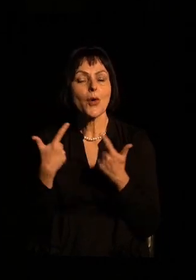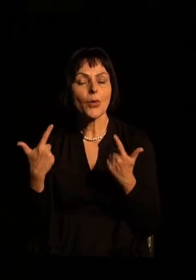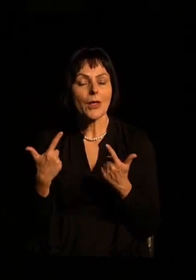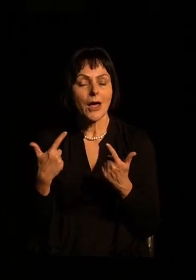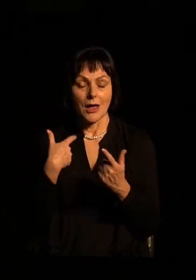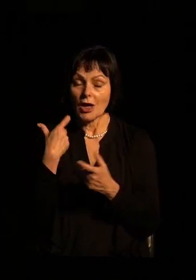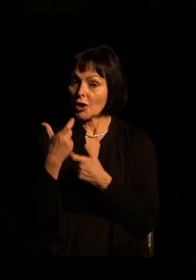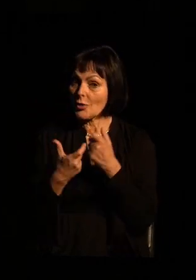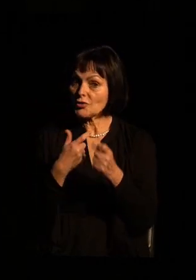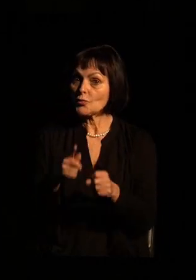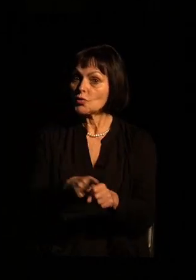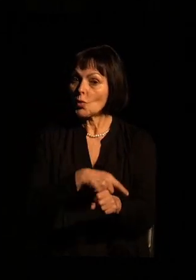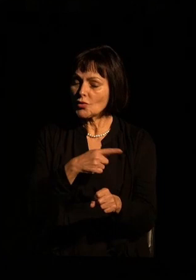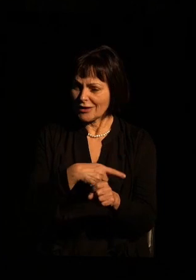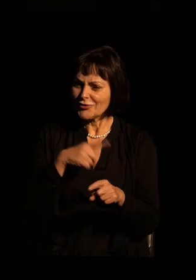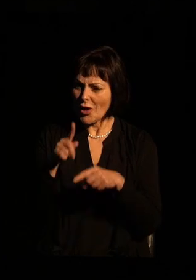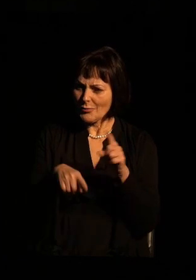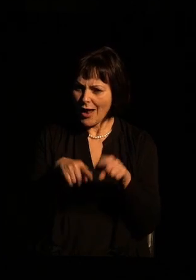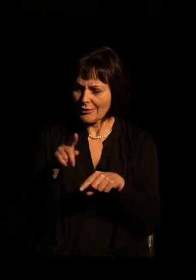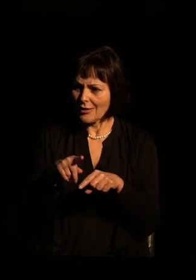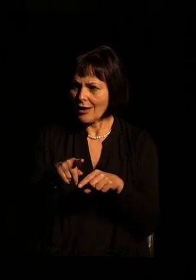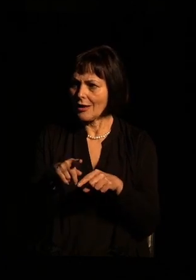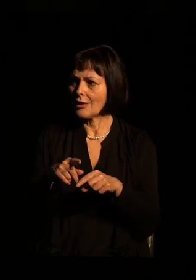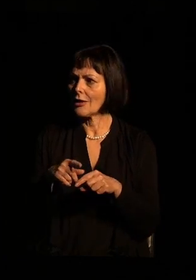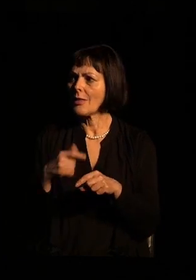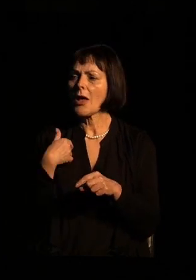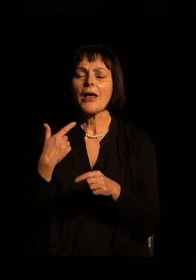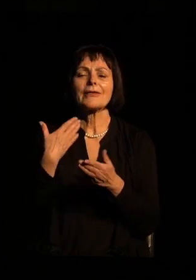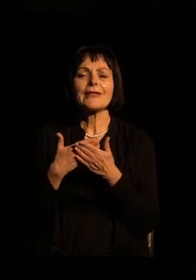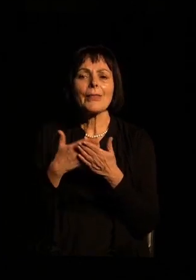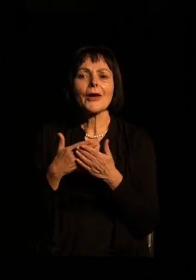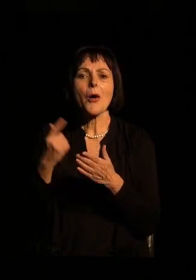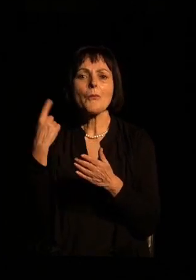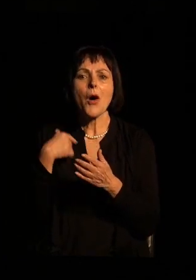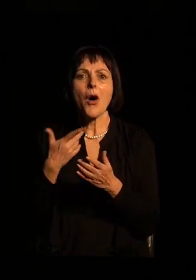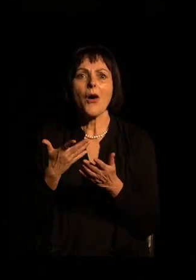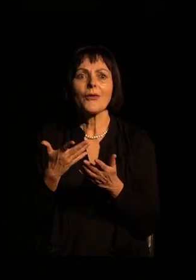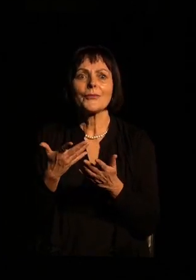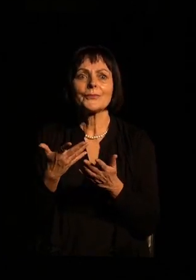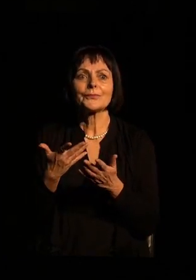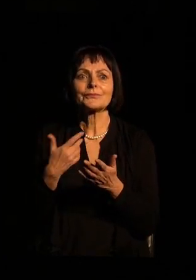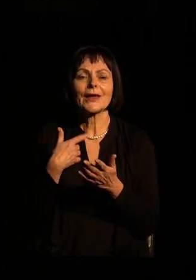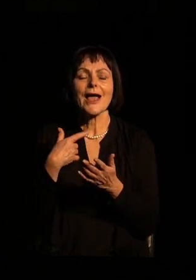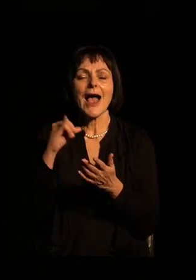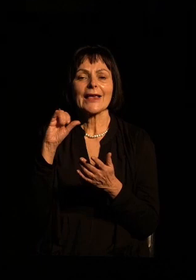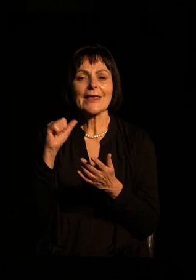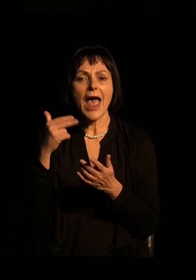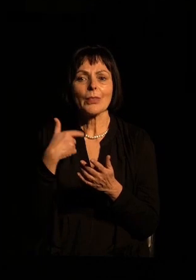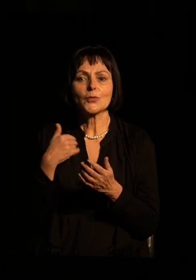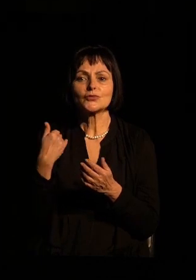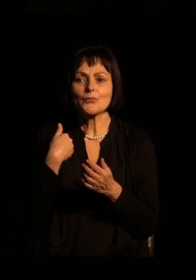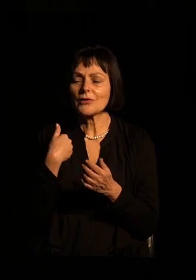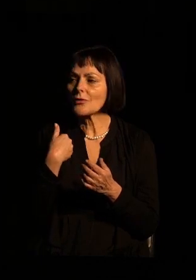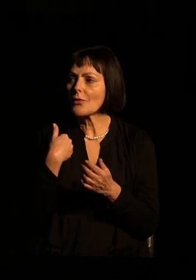to, że robiliśmy to dłużej niż normalnie, nawet się wtedy robiło, to głównie też dlatego, nie ukrywam, że Janusz był